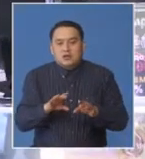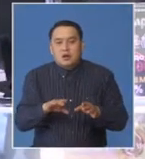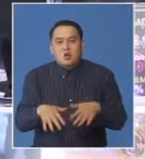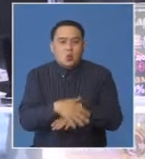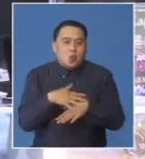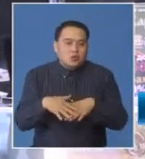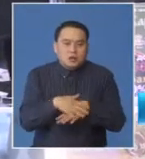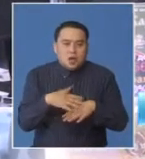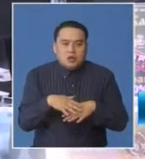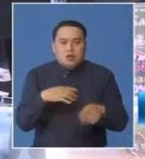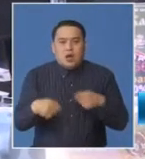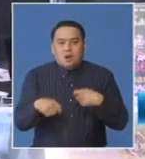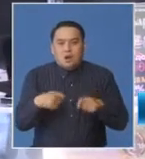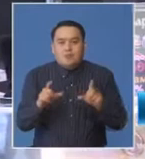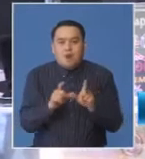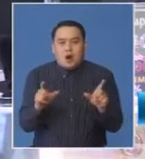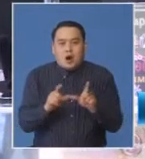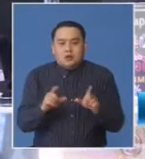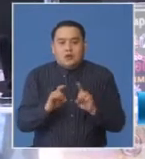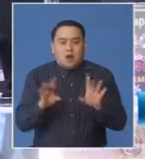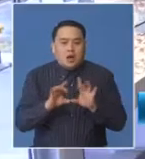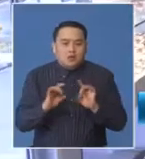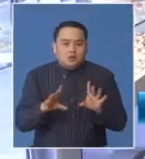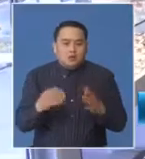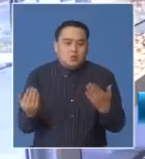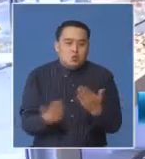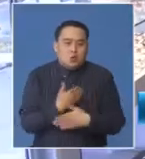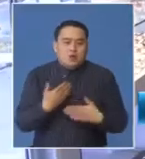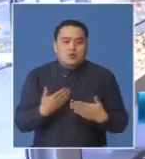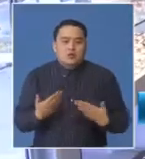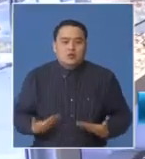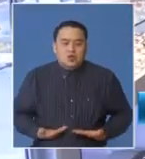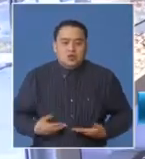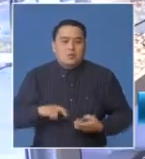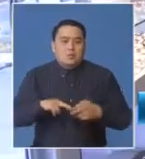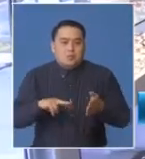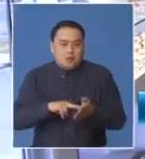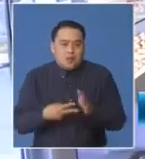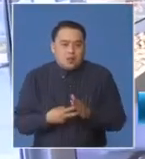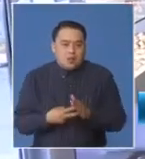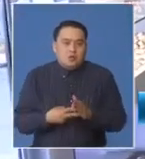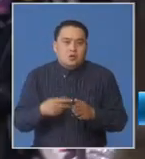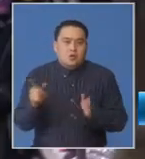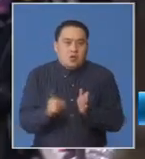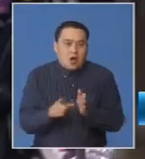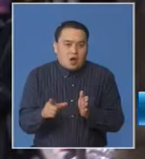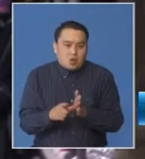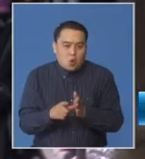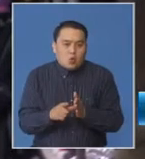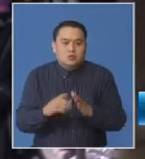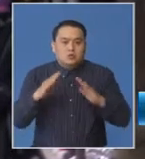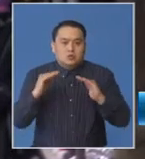общественных местах и торговых домах, волонтеры рассказывали о новой жилищной программе, планах по снижению налоговой